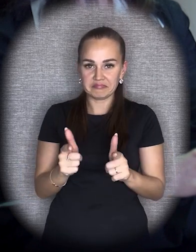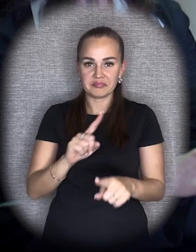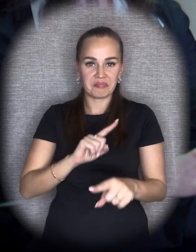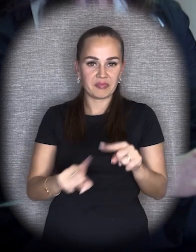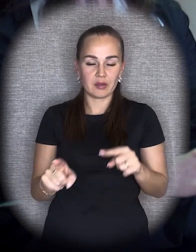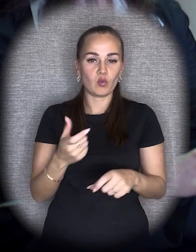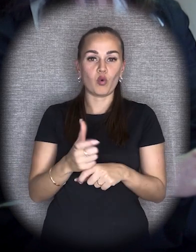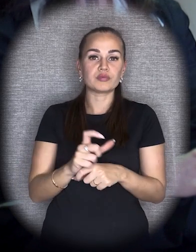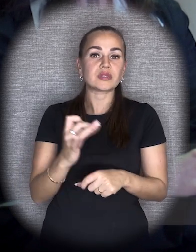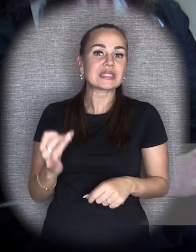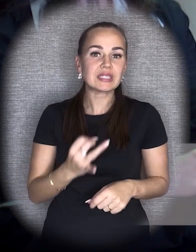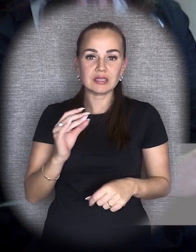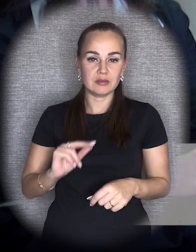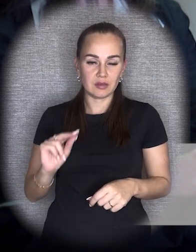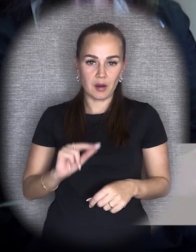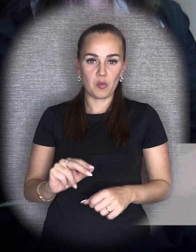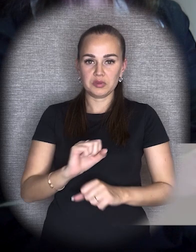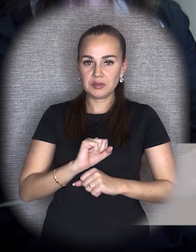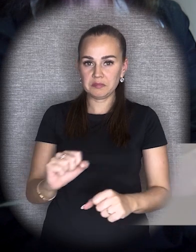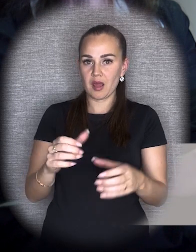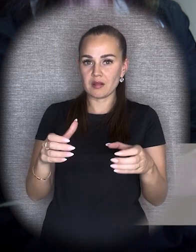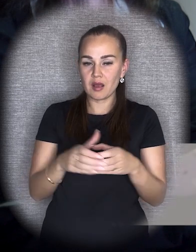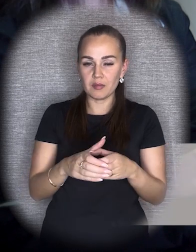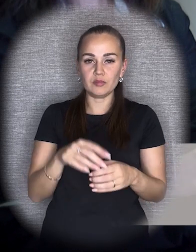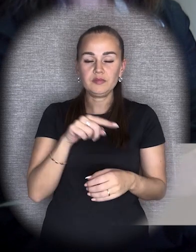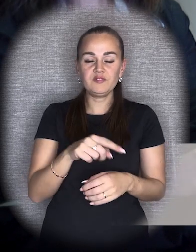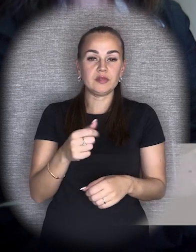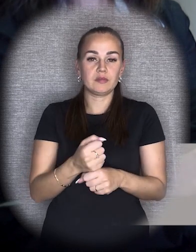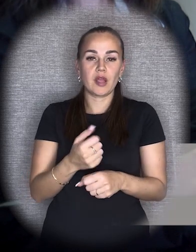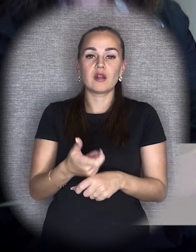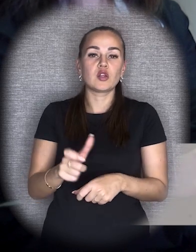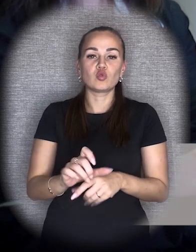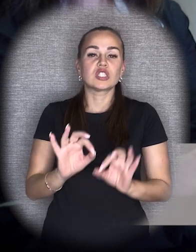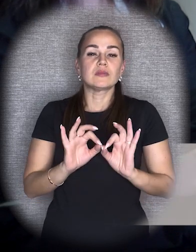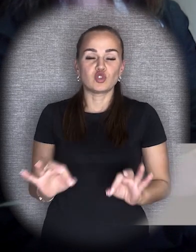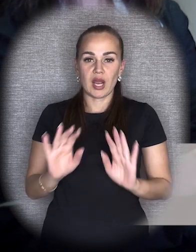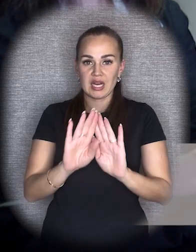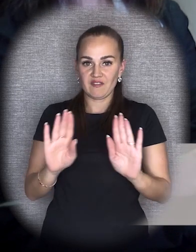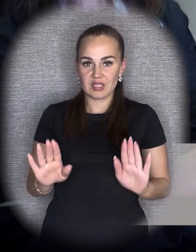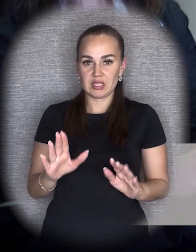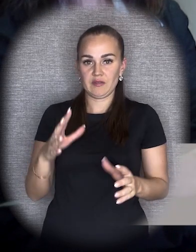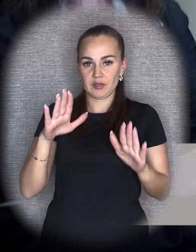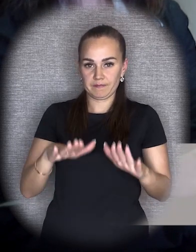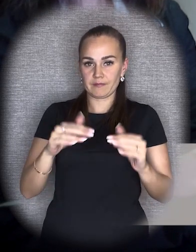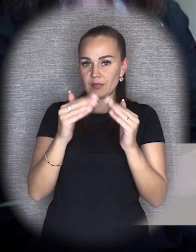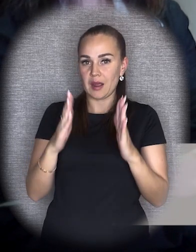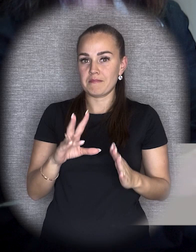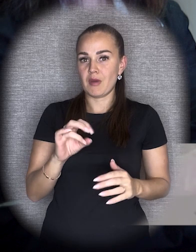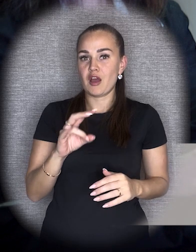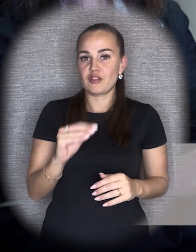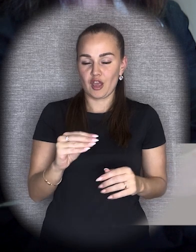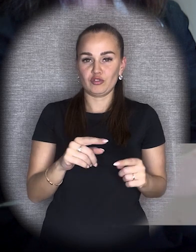очень... интересной, действительно смелой команде, которая делает очень хорошие выставки в Манеже уже на протяжении многих лет. А с другой